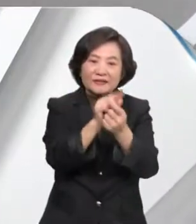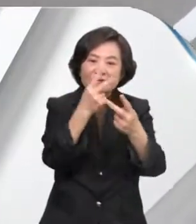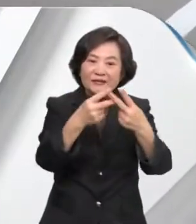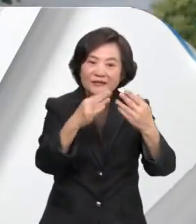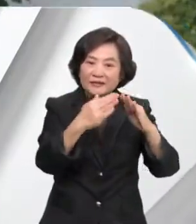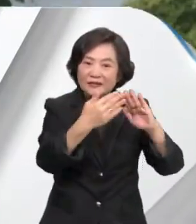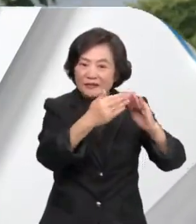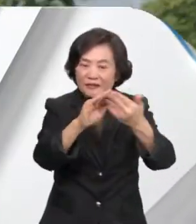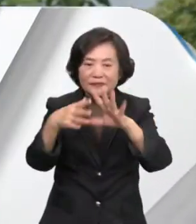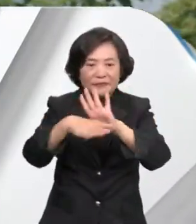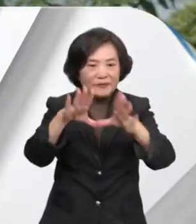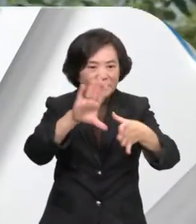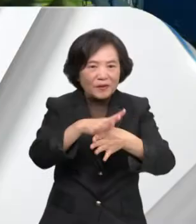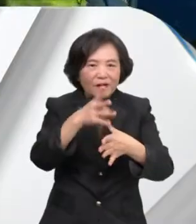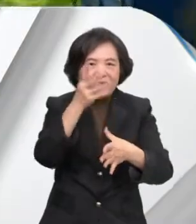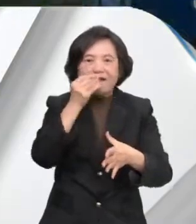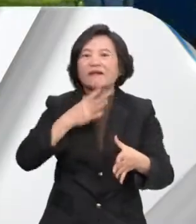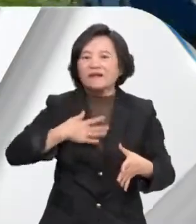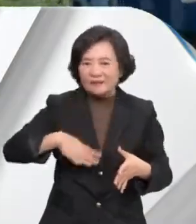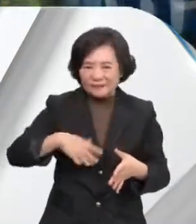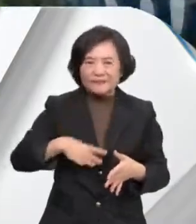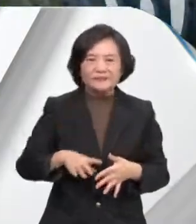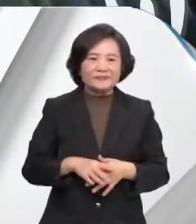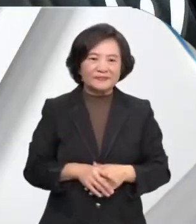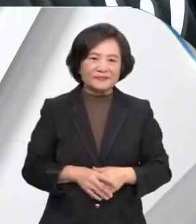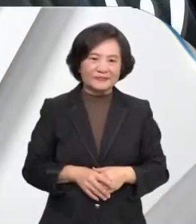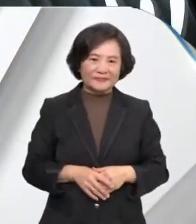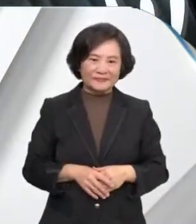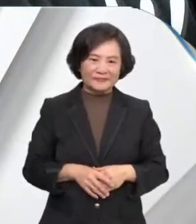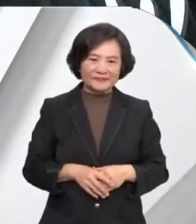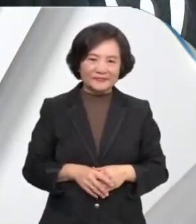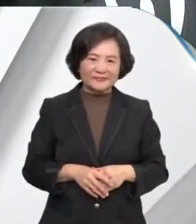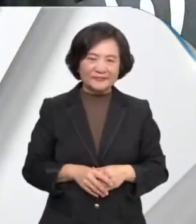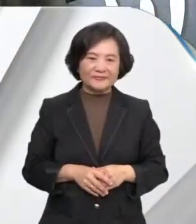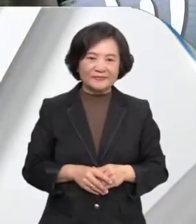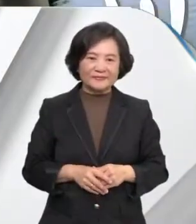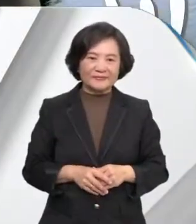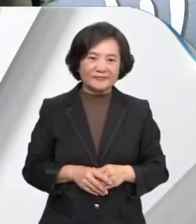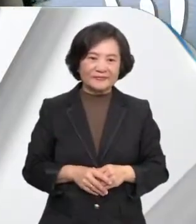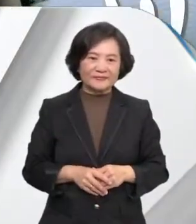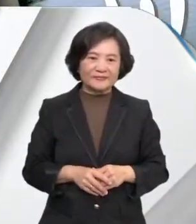彩体的客家文化。客家新闻王英赤、涂子玲特别报道。